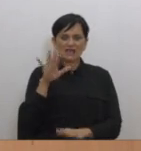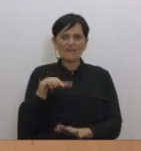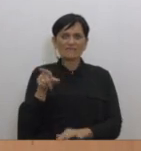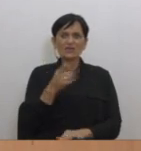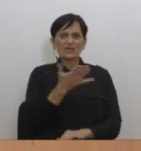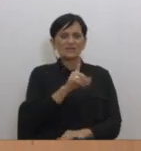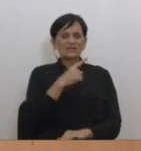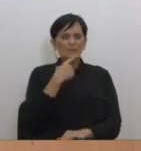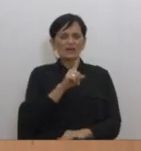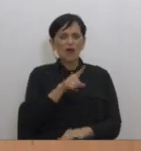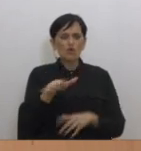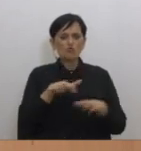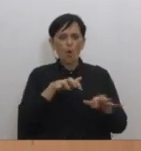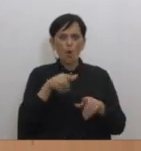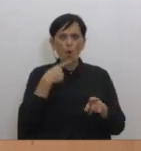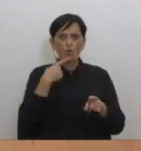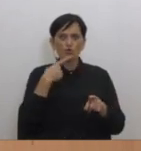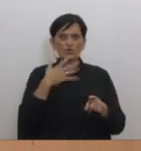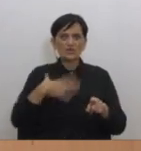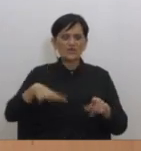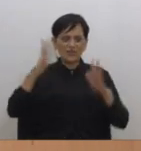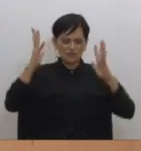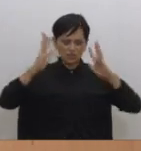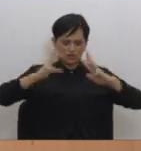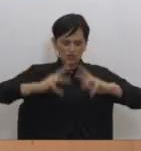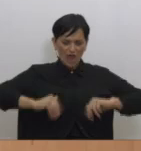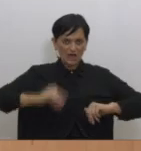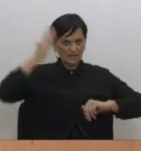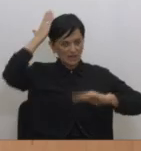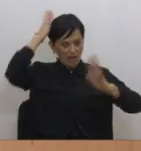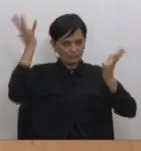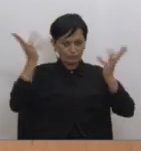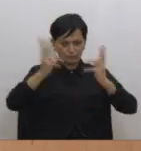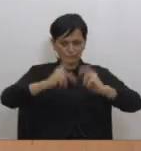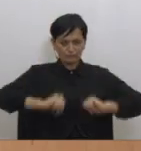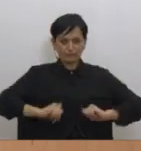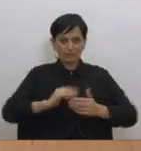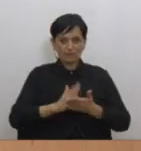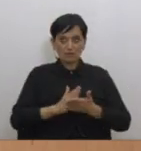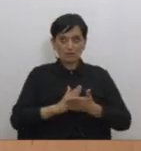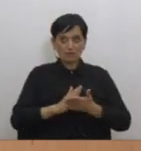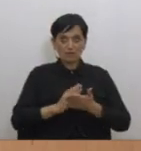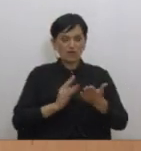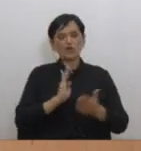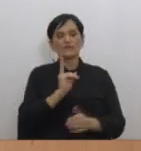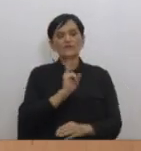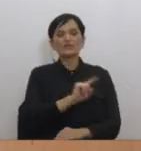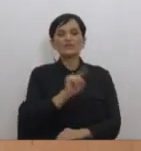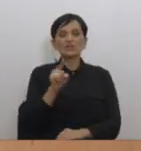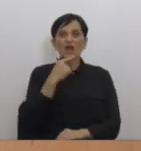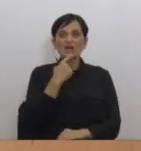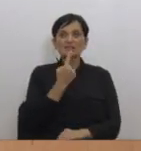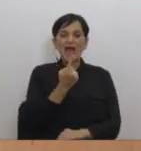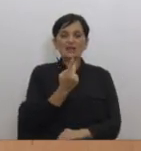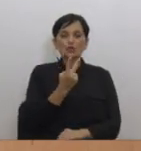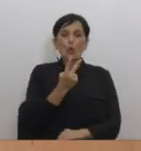რომელ კორუფციაზე ლაპარაკობენ? ჩაიძირა ქვეყანა სახელმწიფო თავზეა ჩამოლეწილი. და აქ ვიღაცა ლაპარაკობს ერთი და ორი